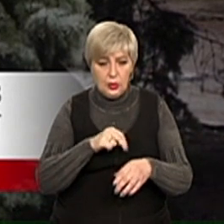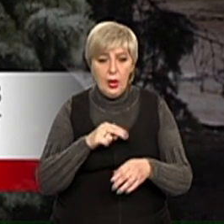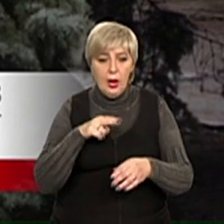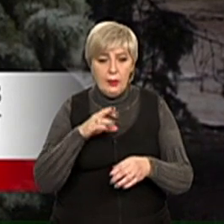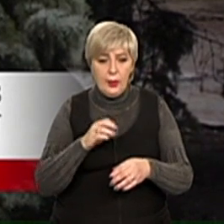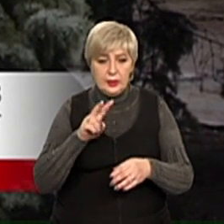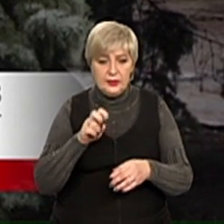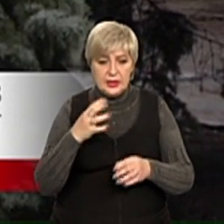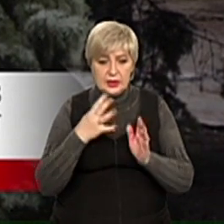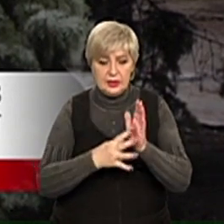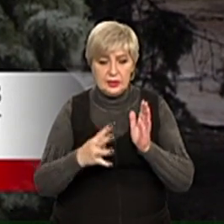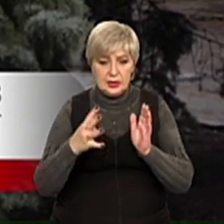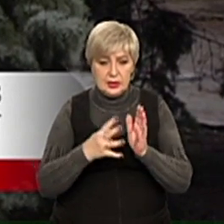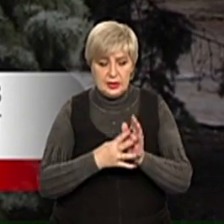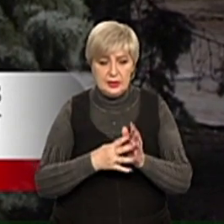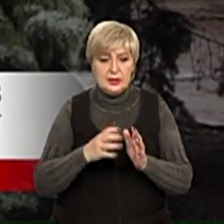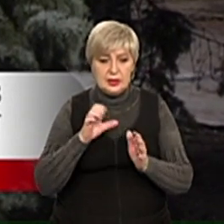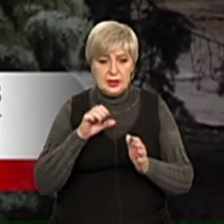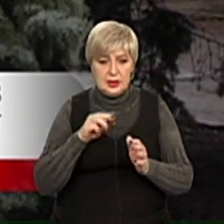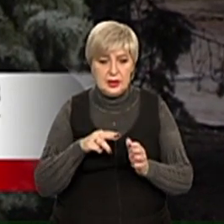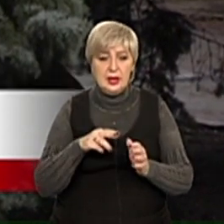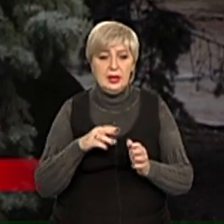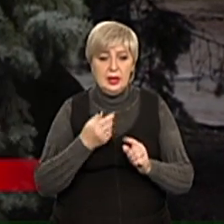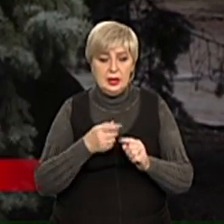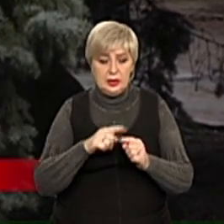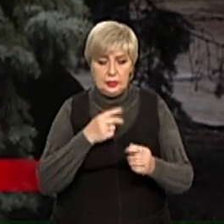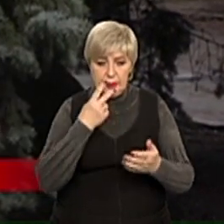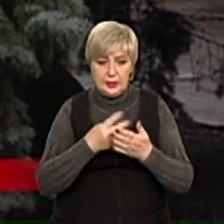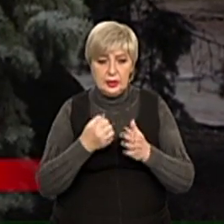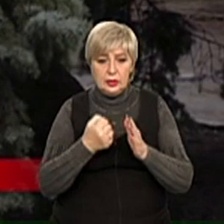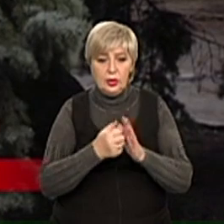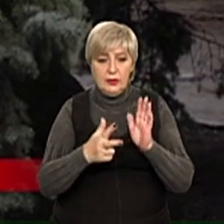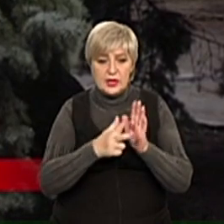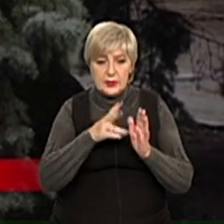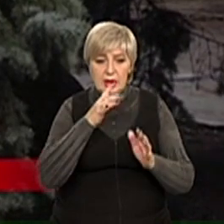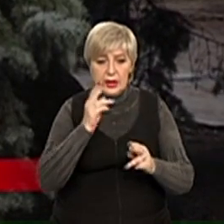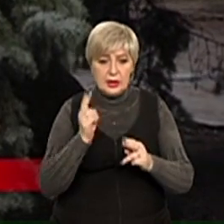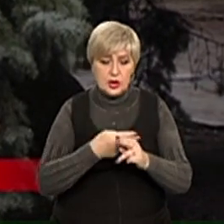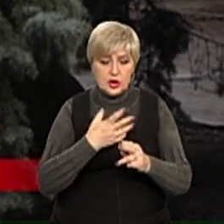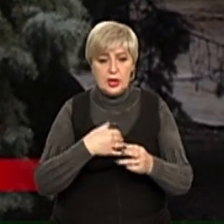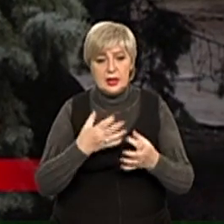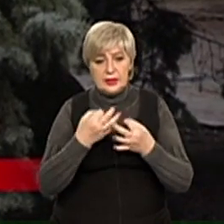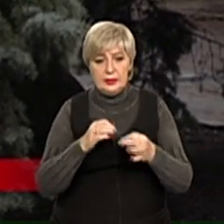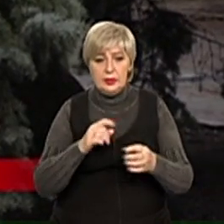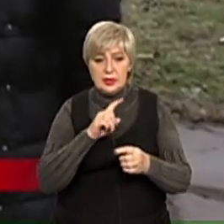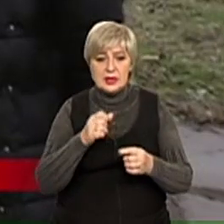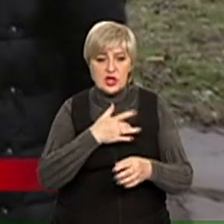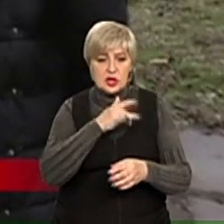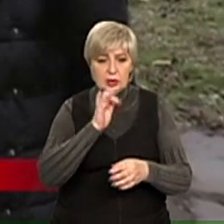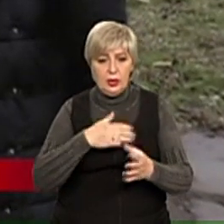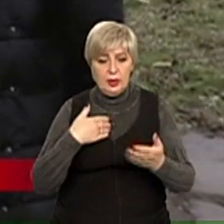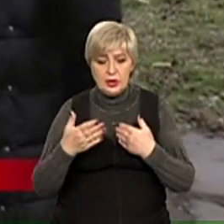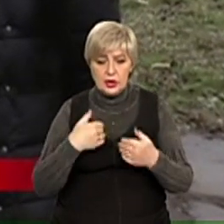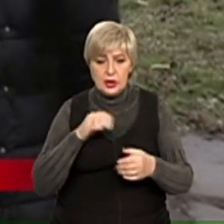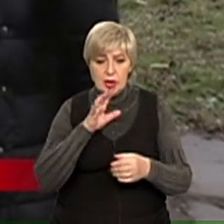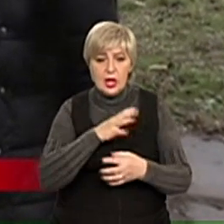по 299 статті Кримінального кодексу України, яка предусматриває до 8 років лишення свободи за жорстоке обращення з животними. На